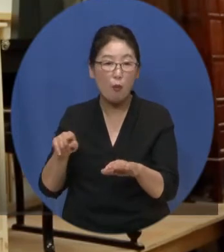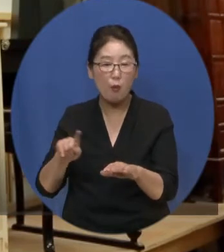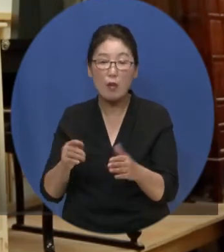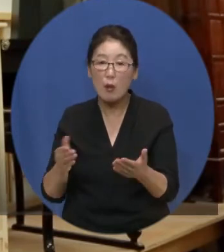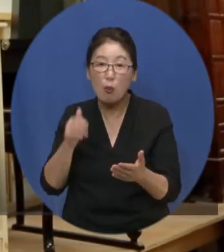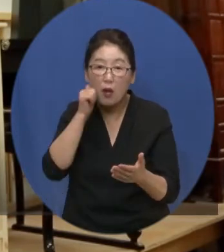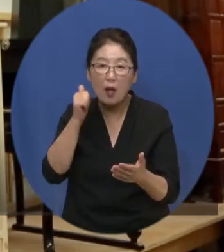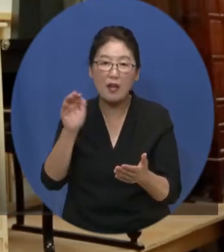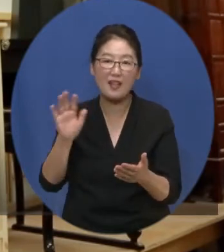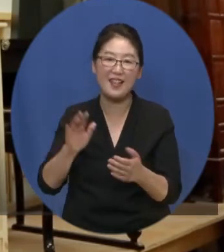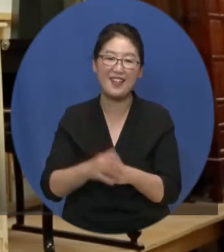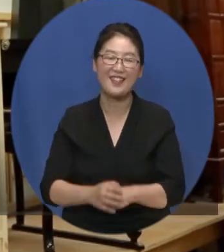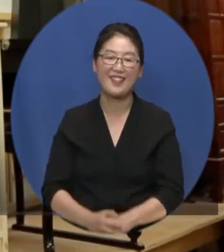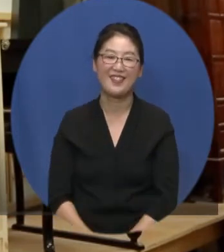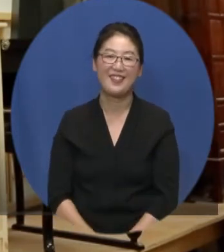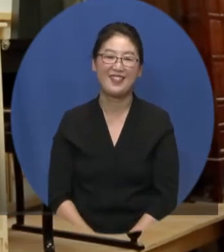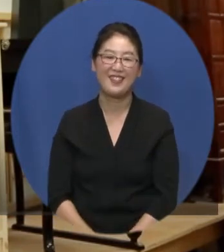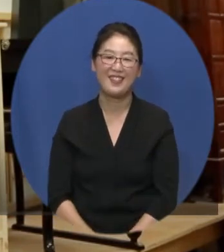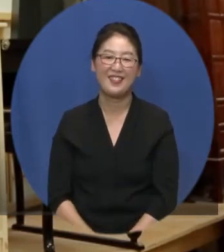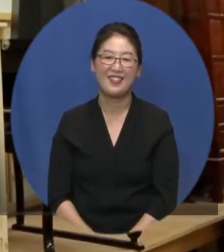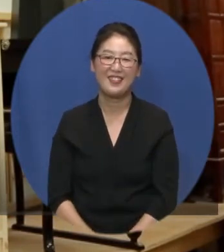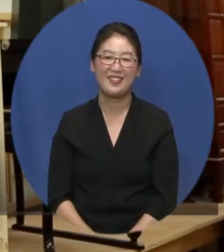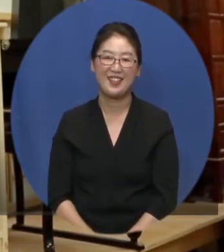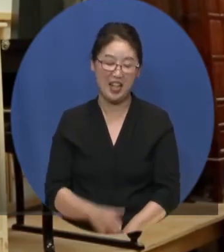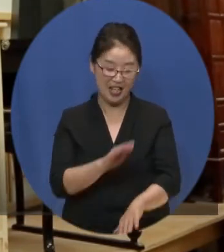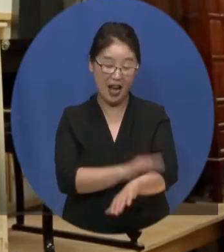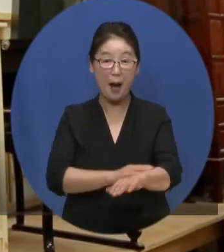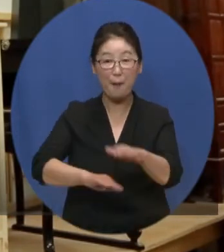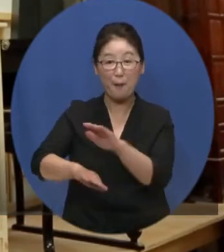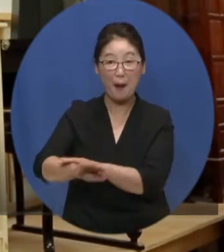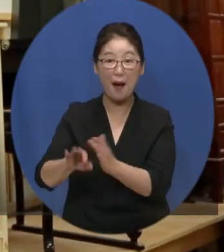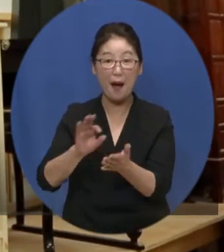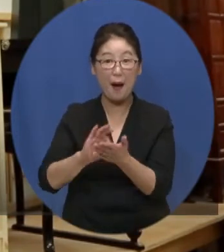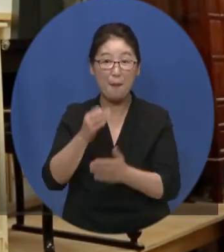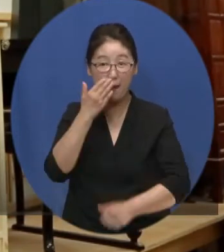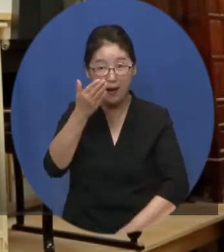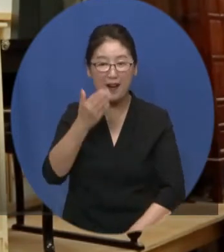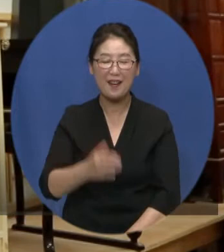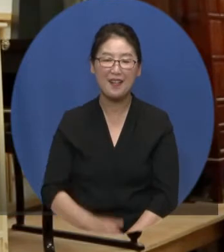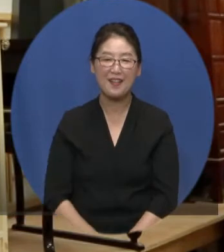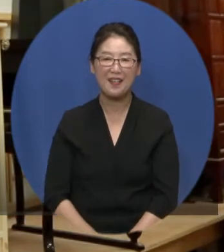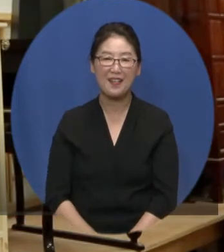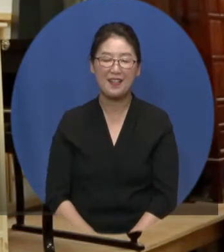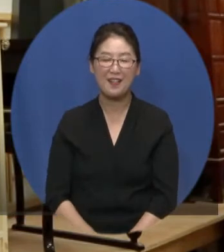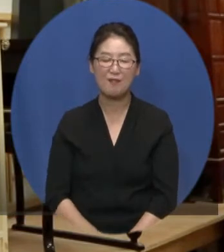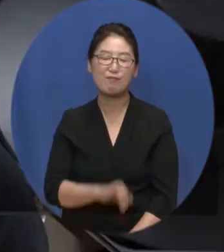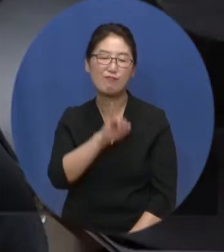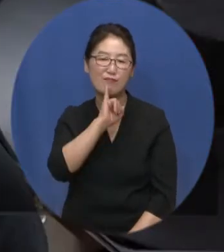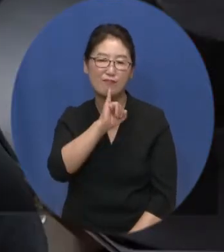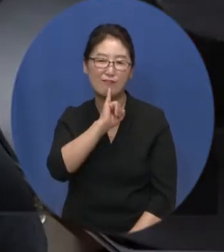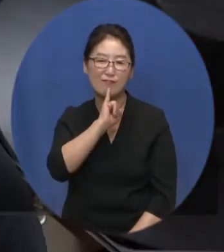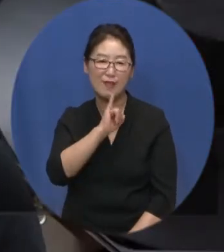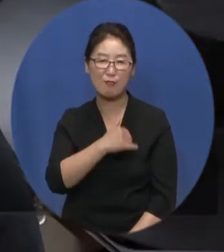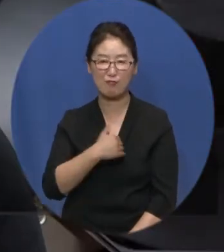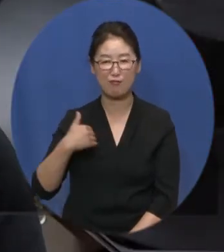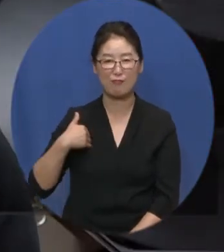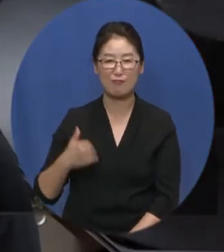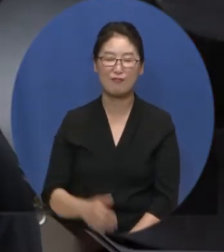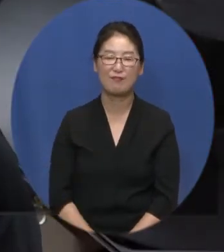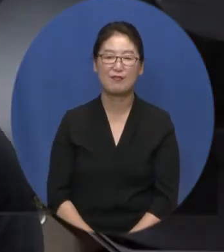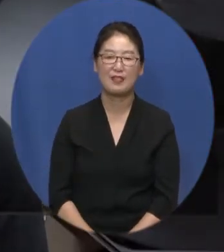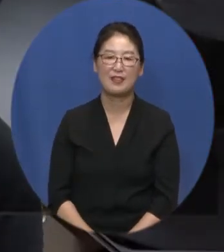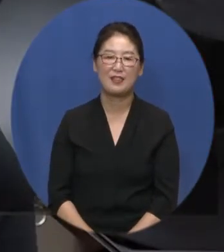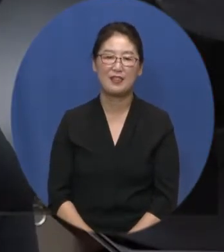더 양손잡이 라 제가 양상을 다 쓰니까 이제 불편함은 없었어요 정말 에 뭐